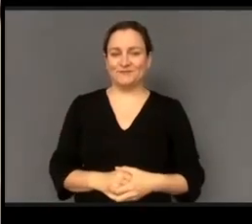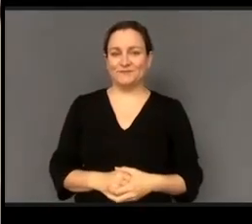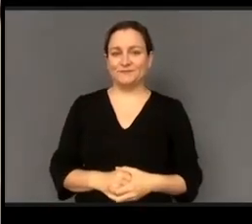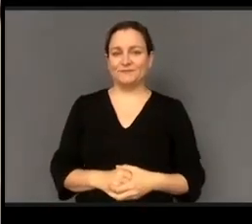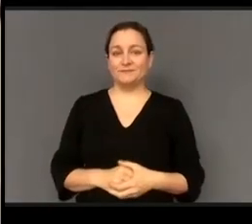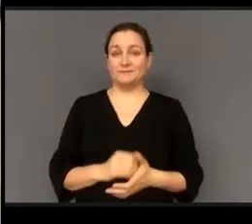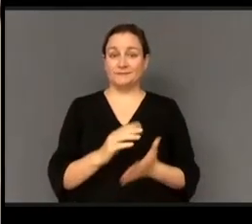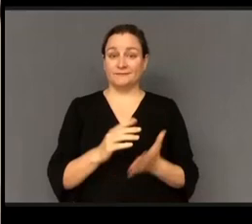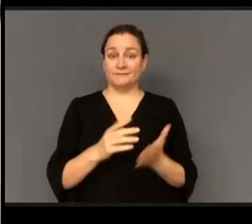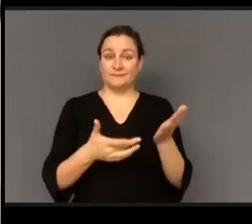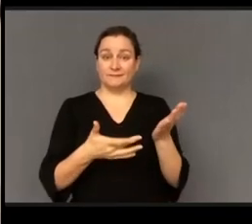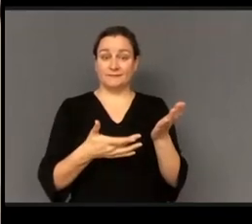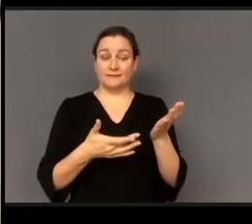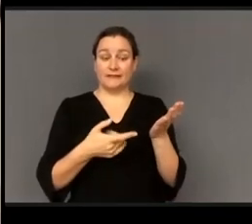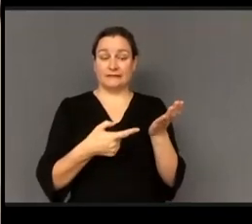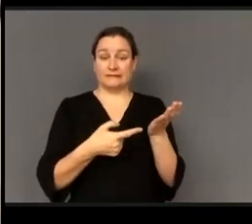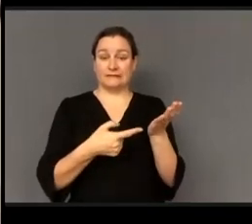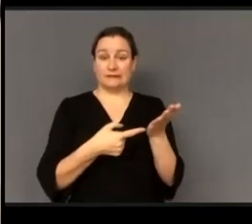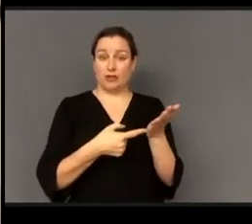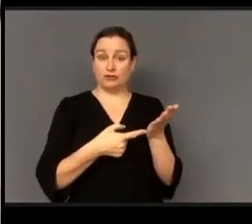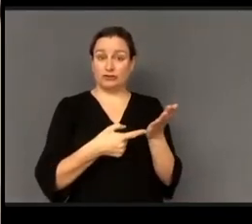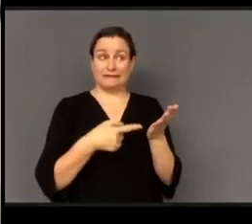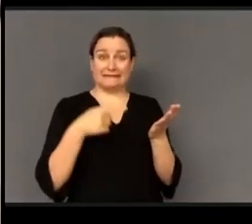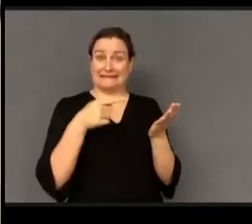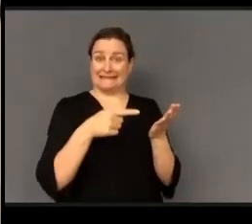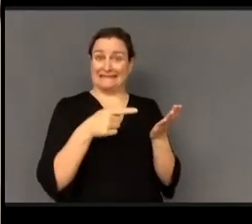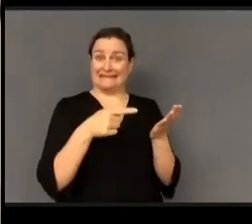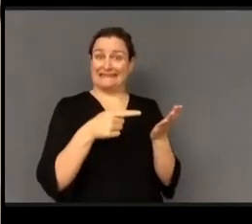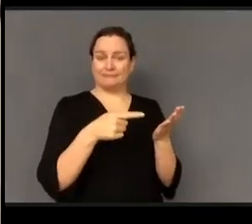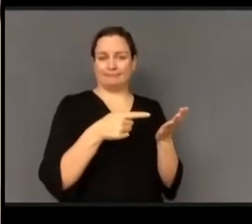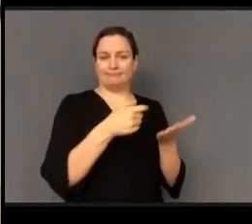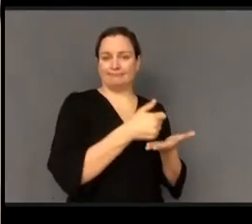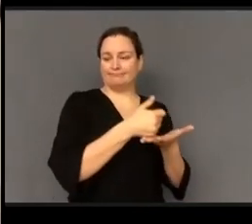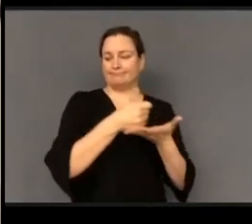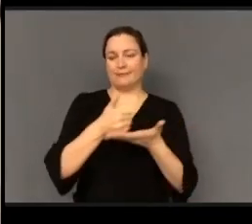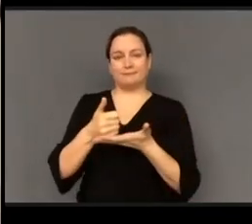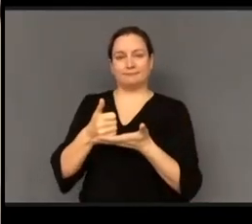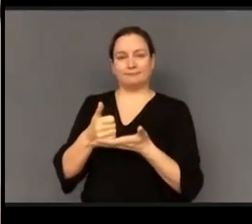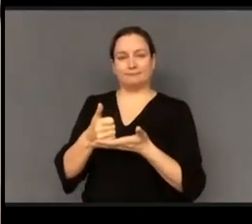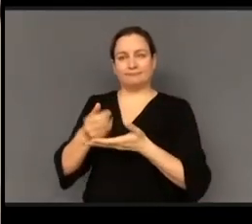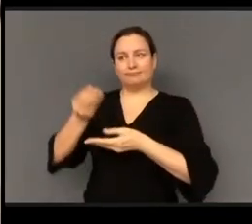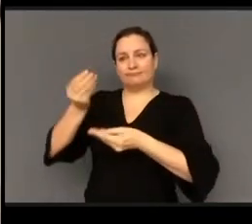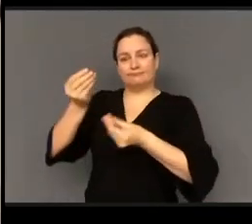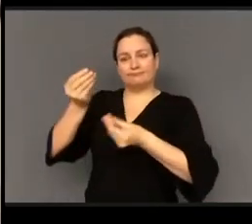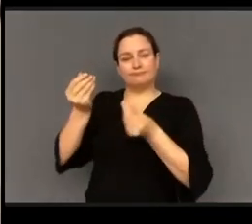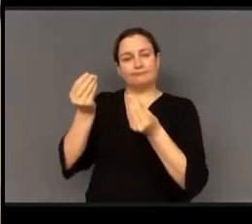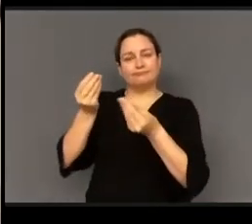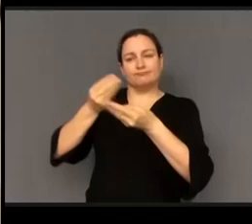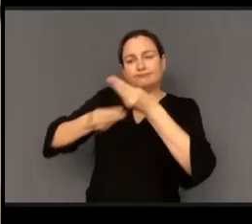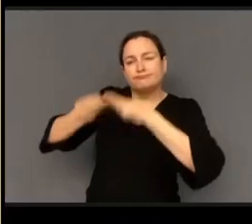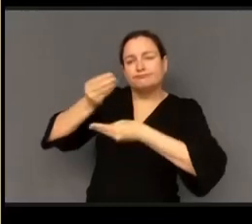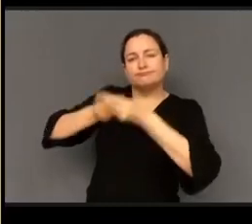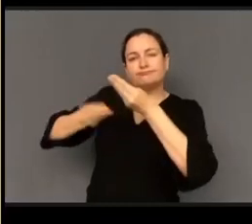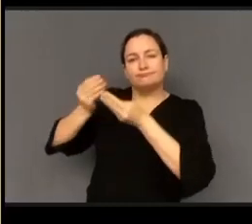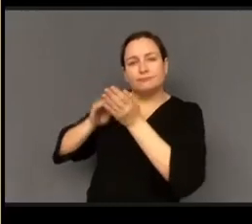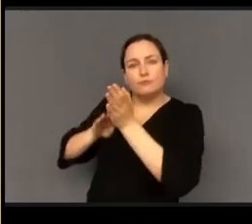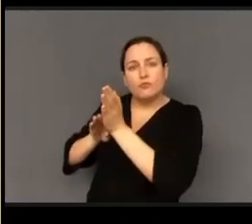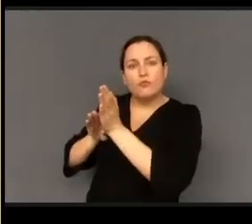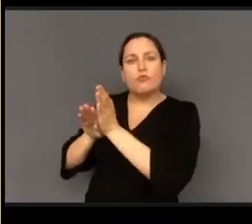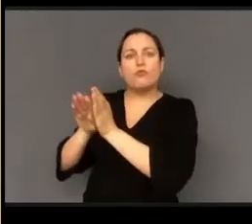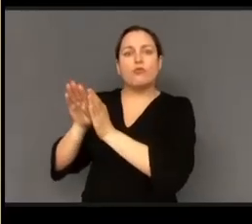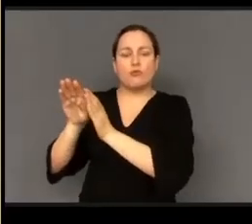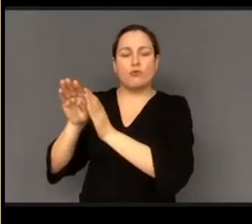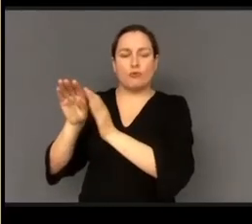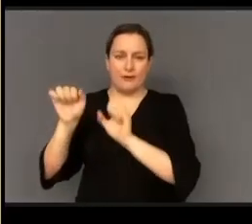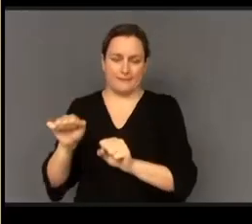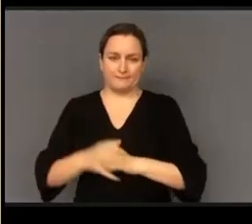technologies numériques, notamment l'Internet, sont des moteurs de croissance économique et